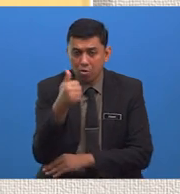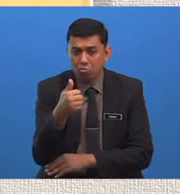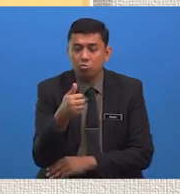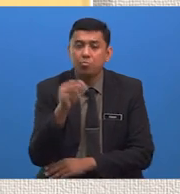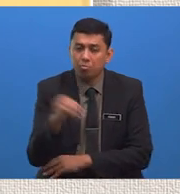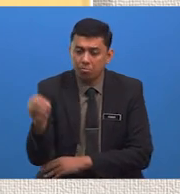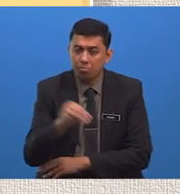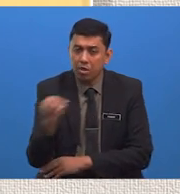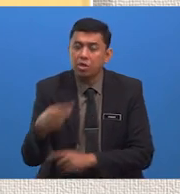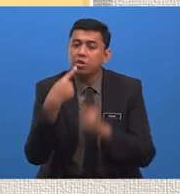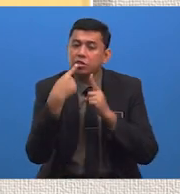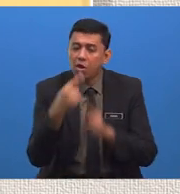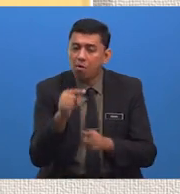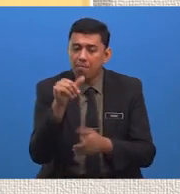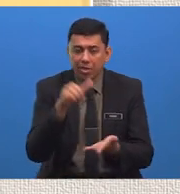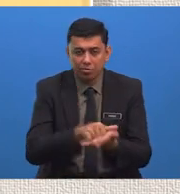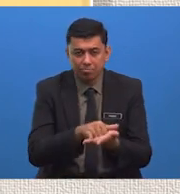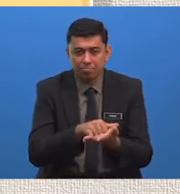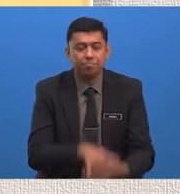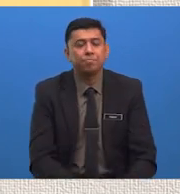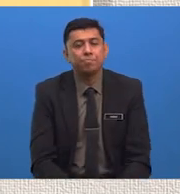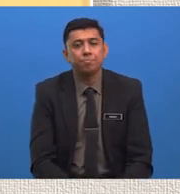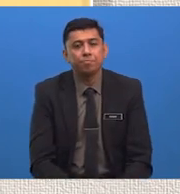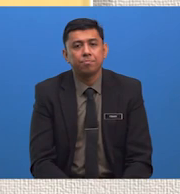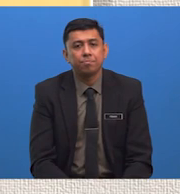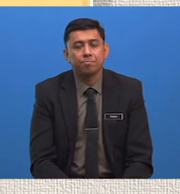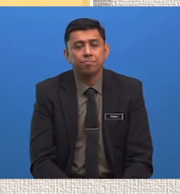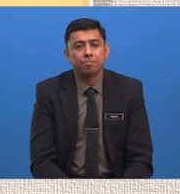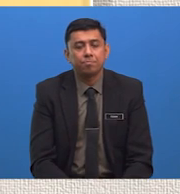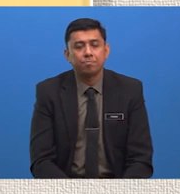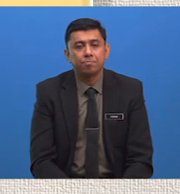Bagus, murid-murid. Betul jawapan itu tadi.